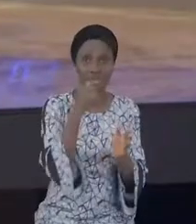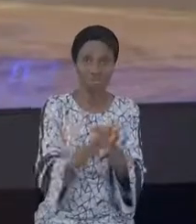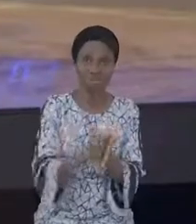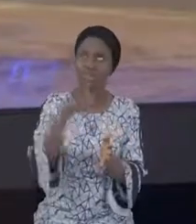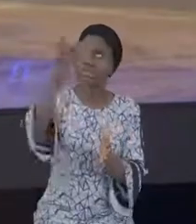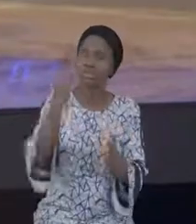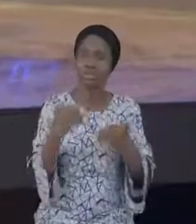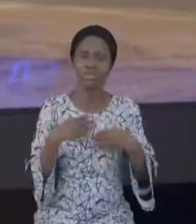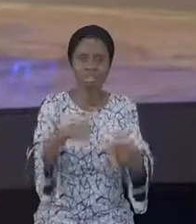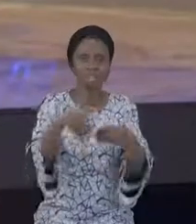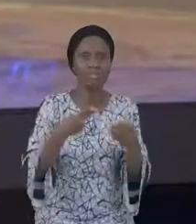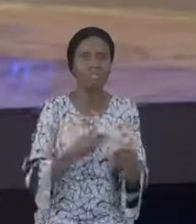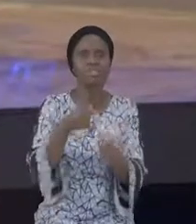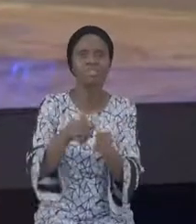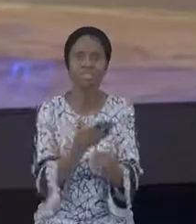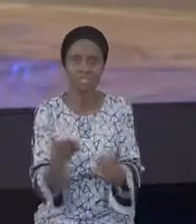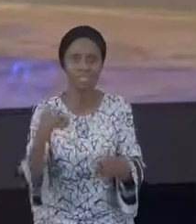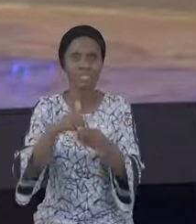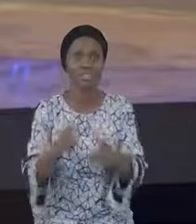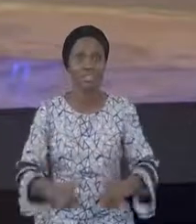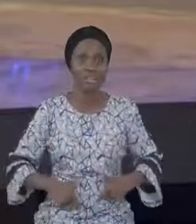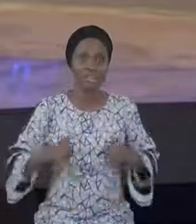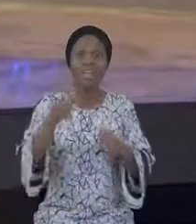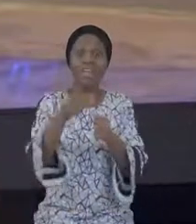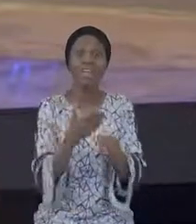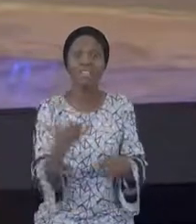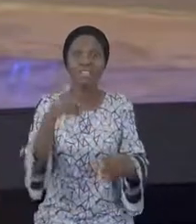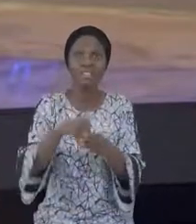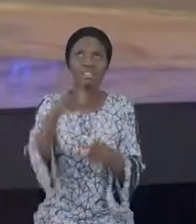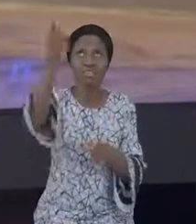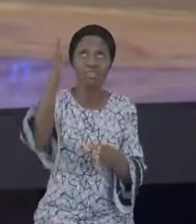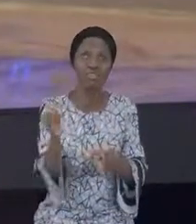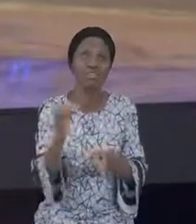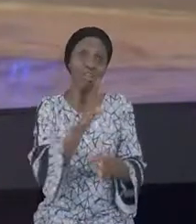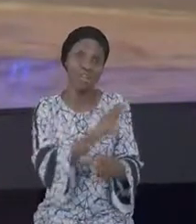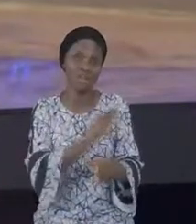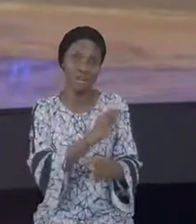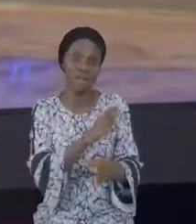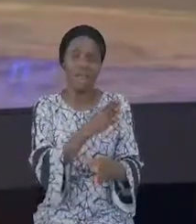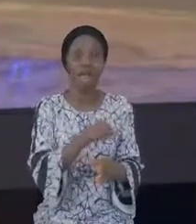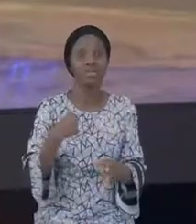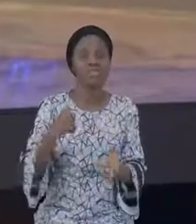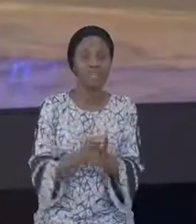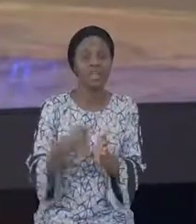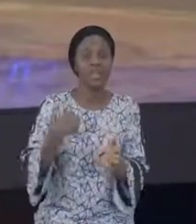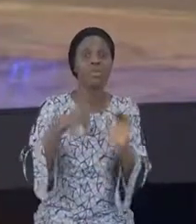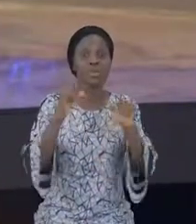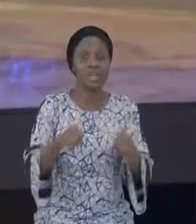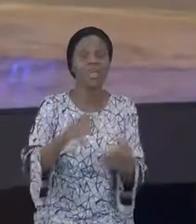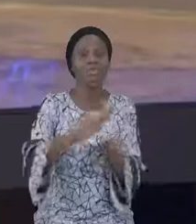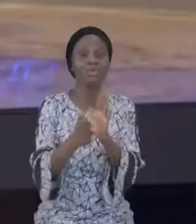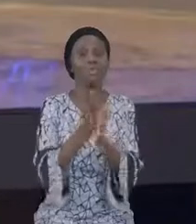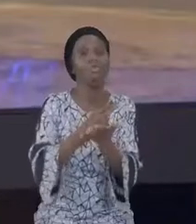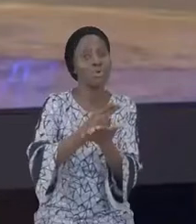Dieu nous a tout donné, toutes choses dans la vie, toutes choses dans la piété, et nous pouvons être saints, et